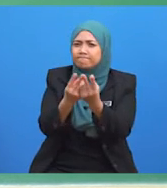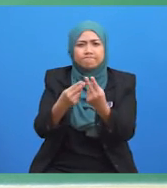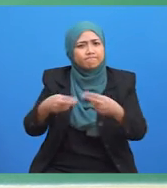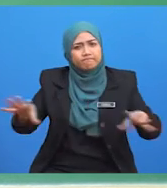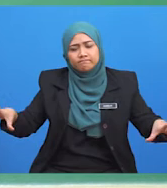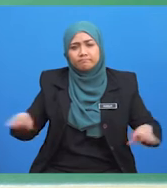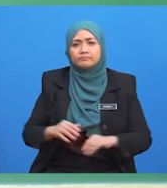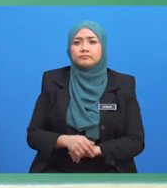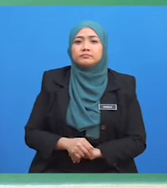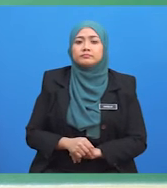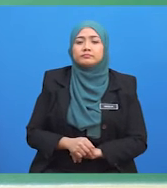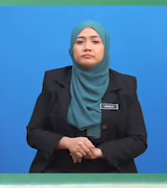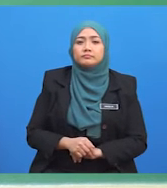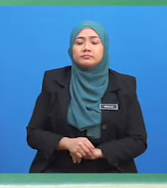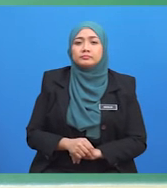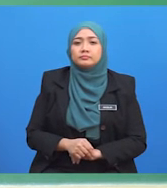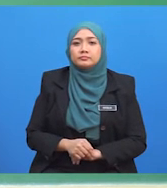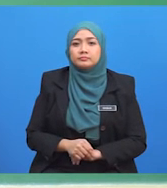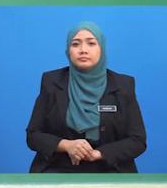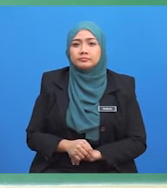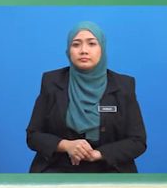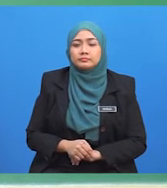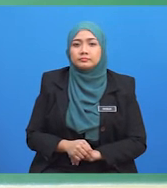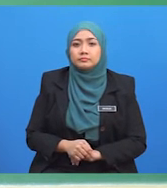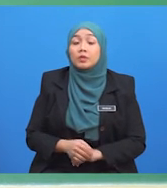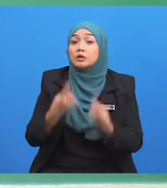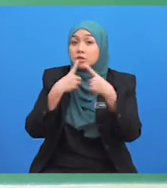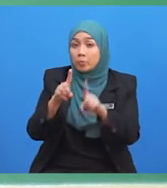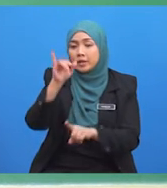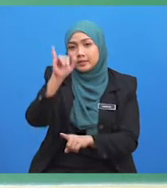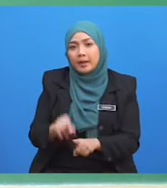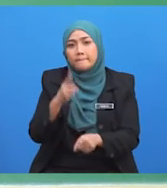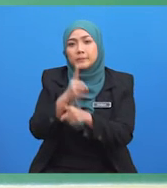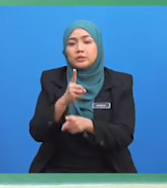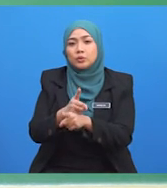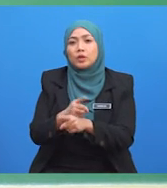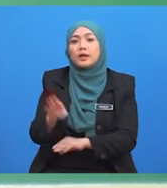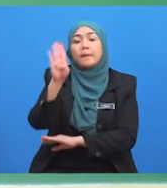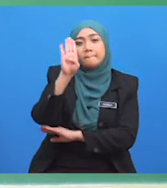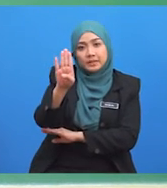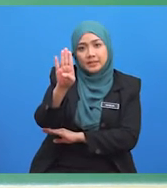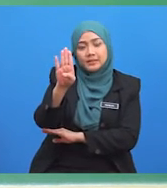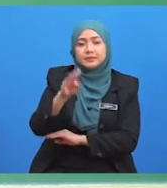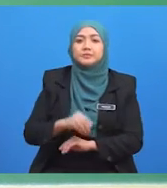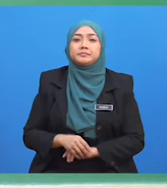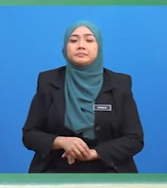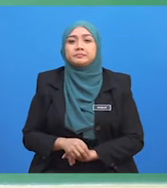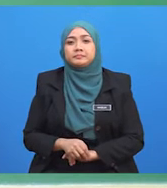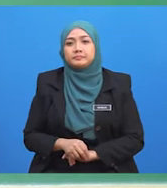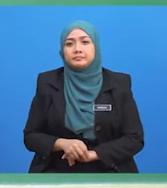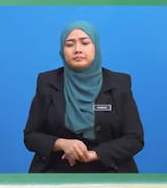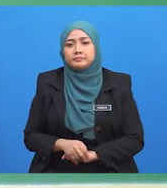jawab, jom kita semak. Jawapannya adalah B. Kepupusan spesies